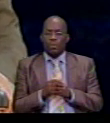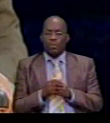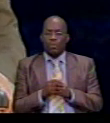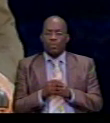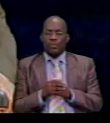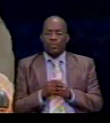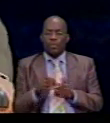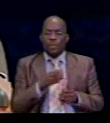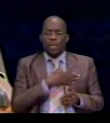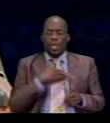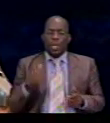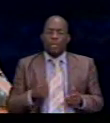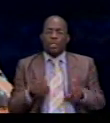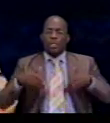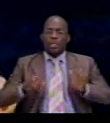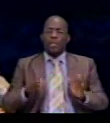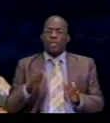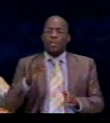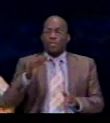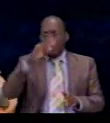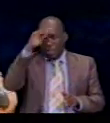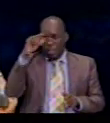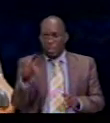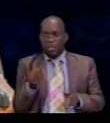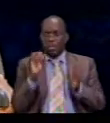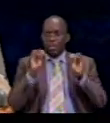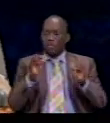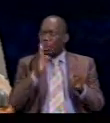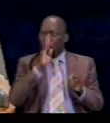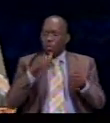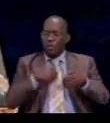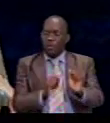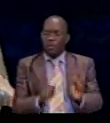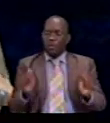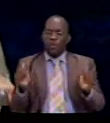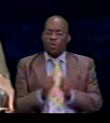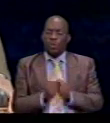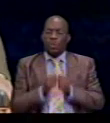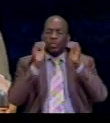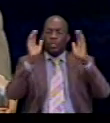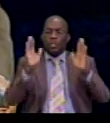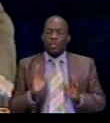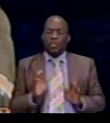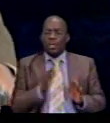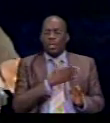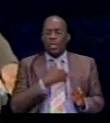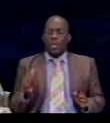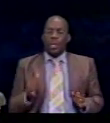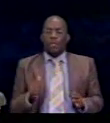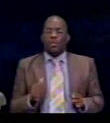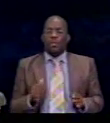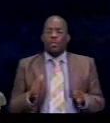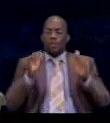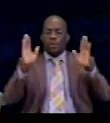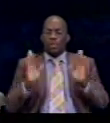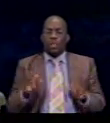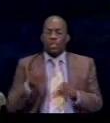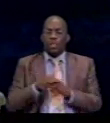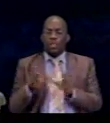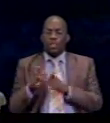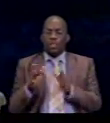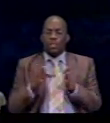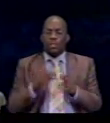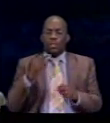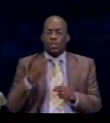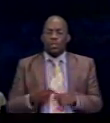his preaching be accompanied with signs and wonders. Au nom de Jésus, nous avons prié. In Jesus' mighty name